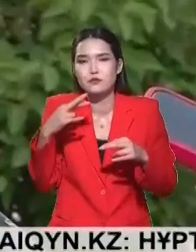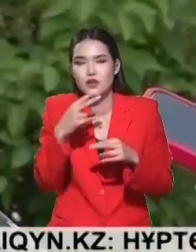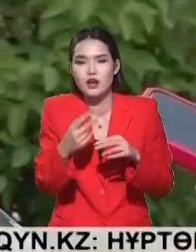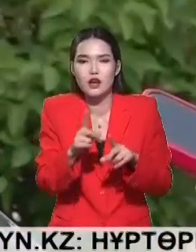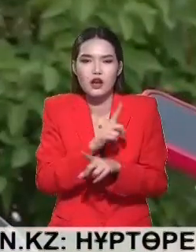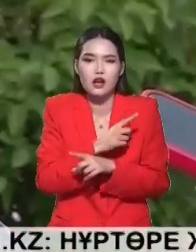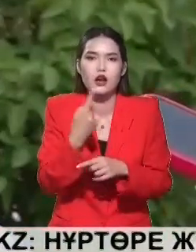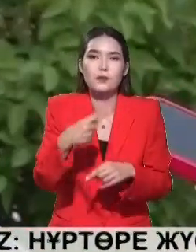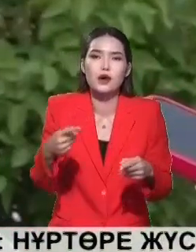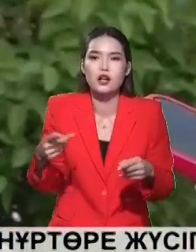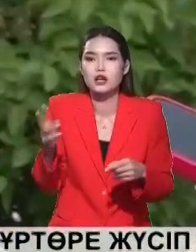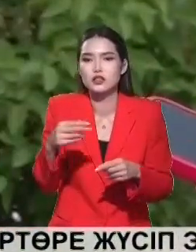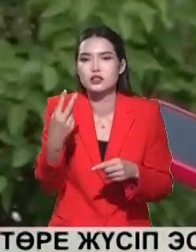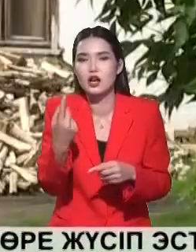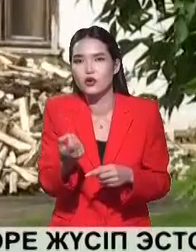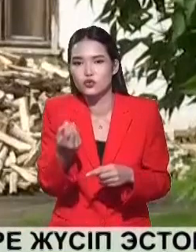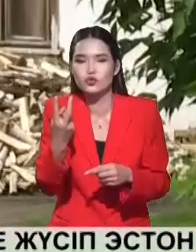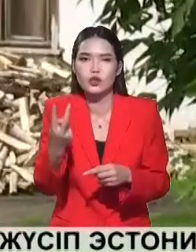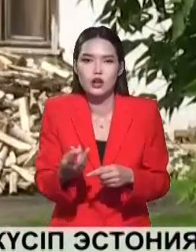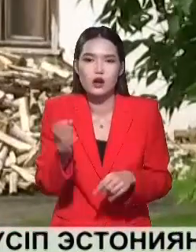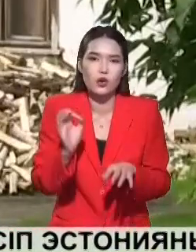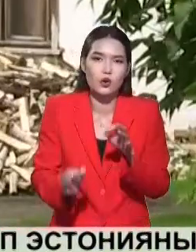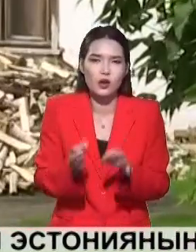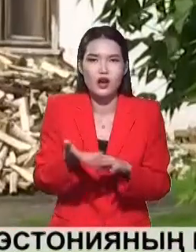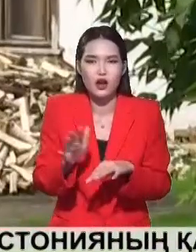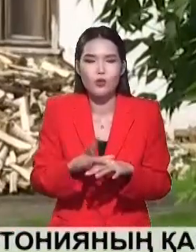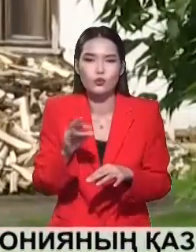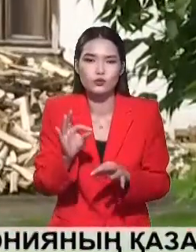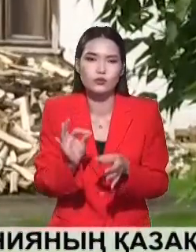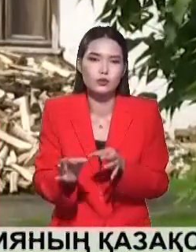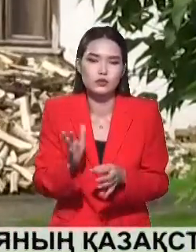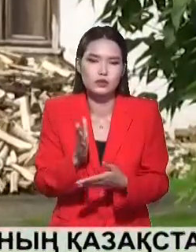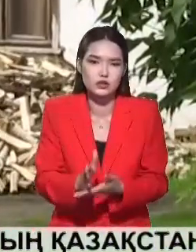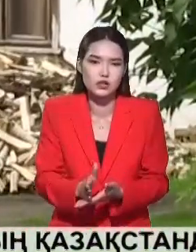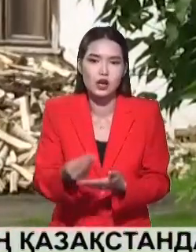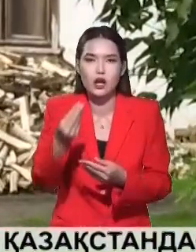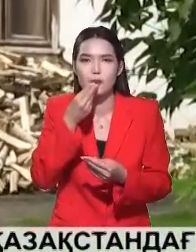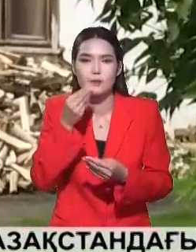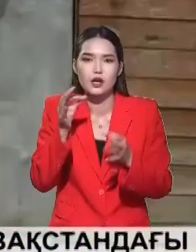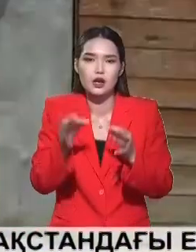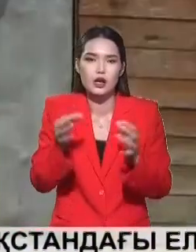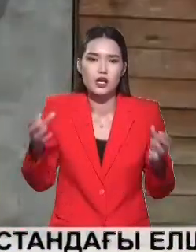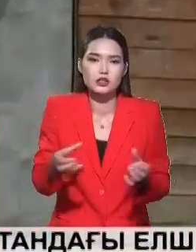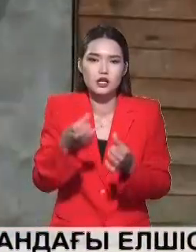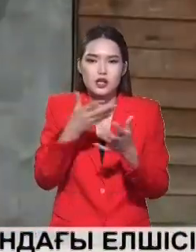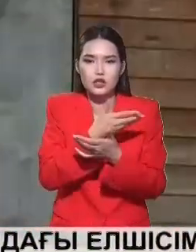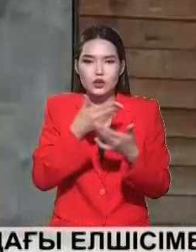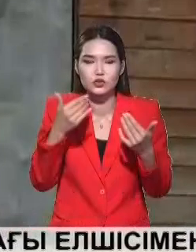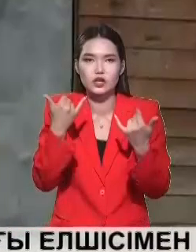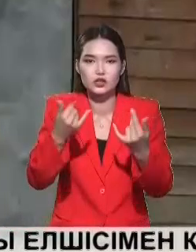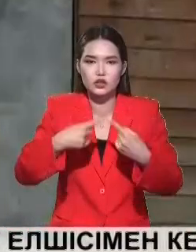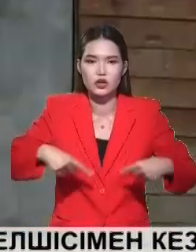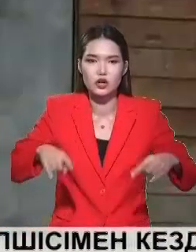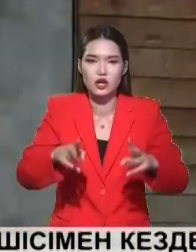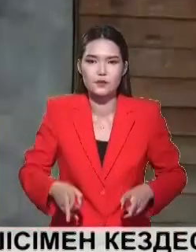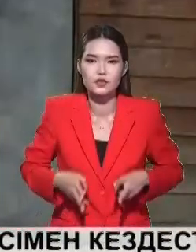науқастың жағдайы ауыр, бірақ тұрақты. Коваленко жанұясына сапасыз азық-түлік сатқан ауыл дүкені қазір жабық. Құзырлы органдар